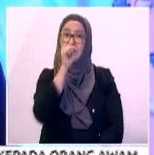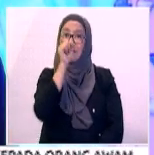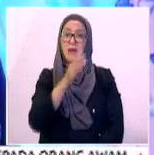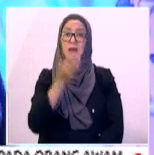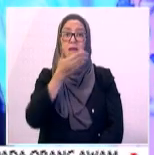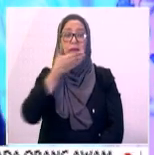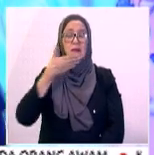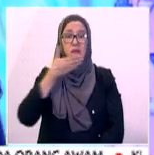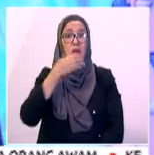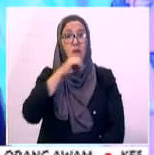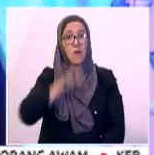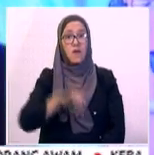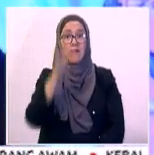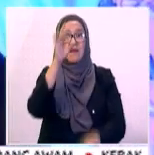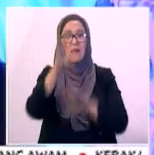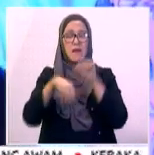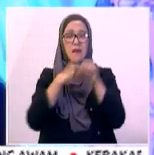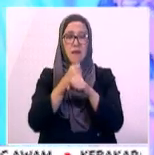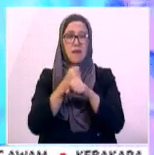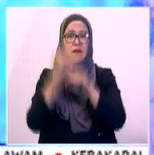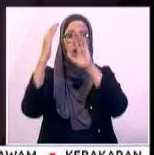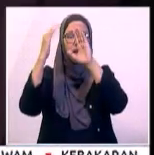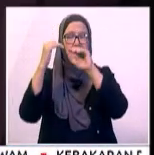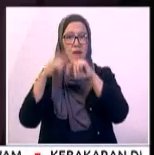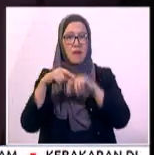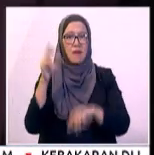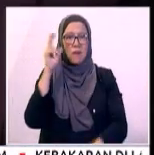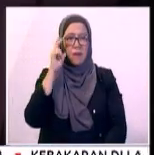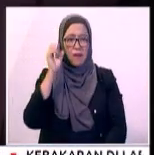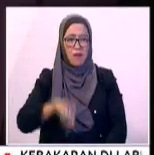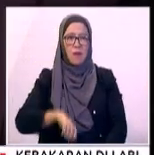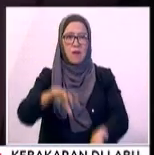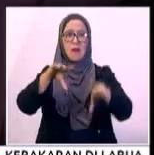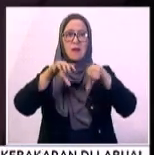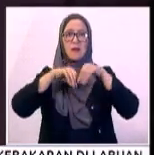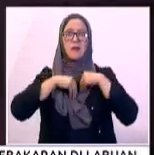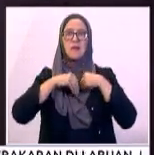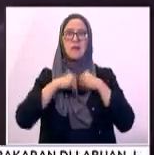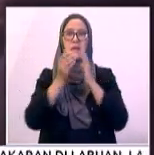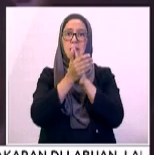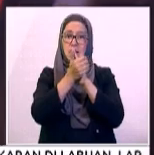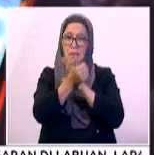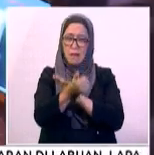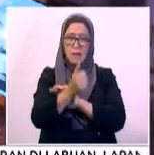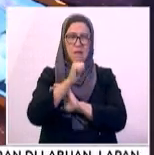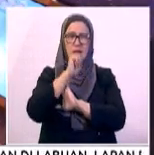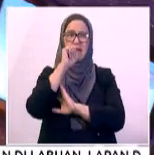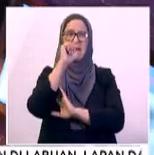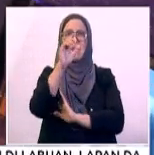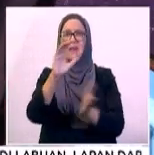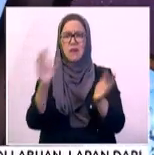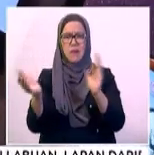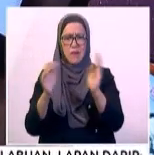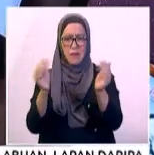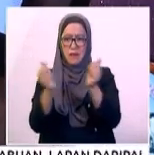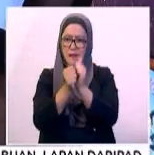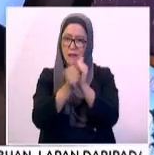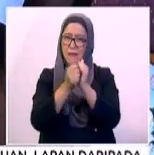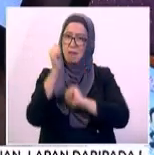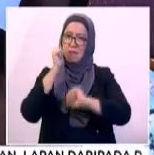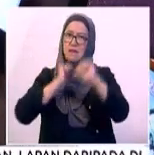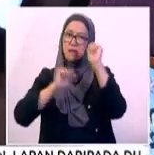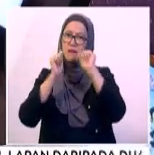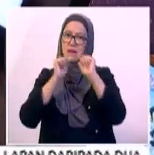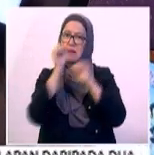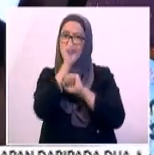berusia 18 tahun ini berharap pendengar dapat menerima bakatnya dan tidak membandingkan dirinya dengan artis yang lebih senior